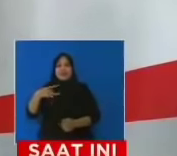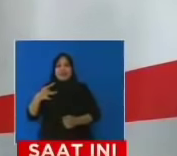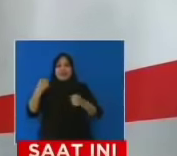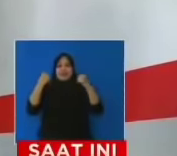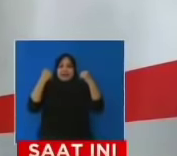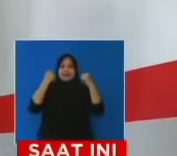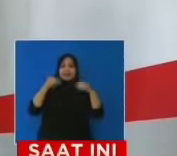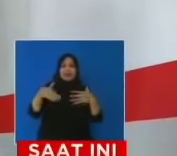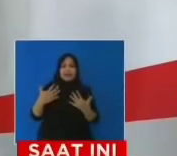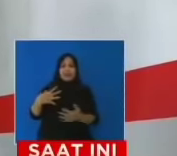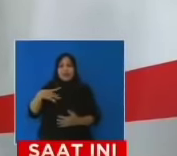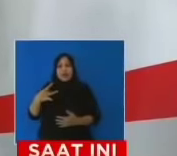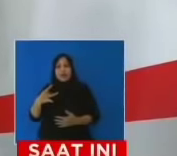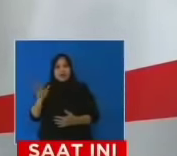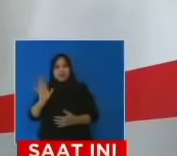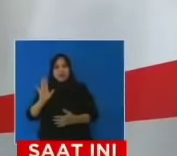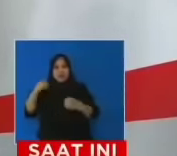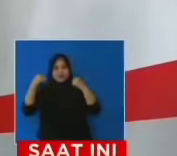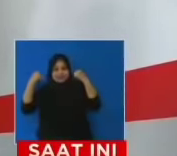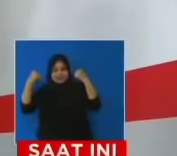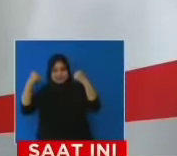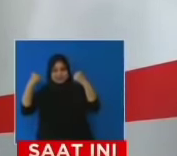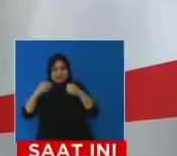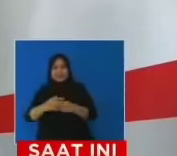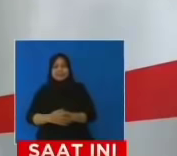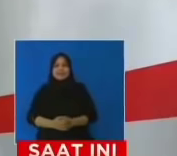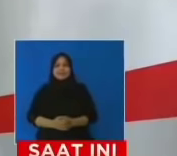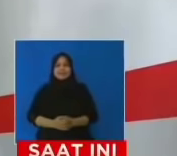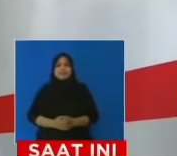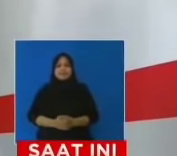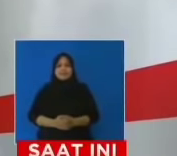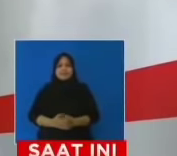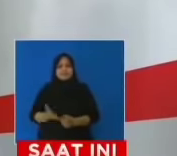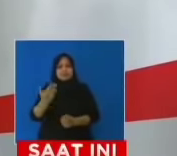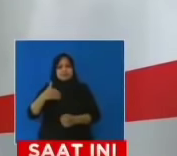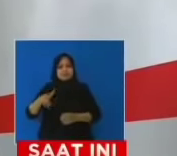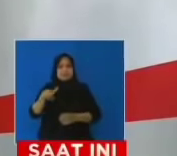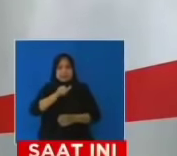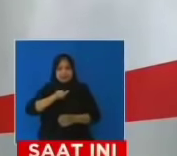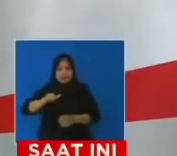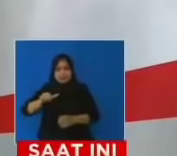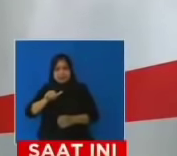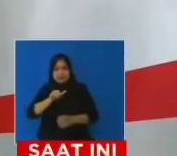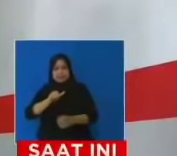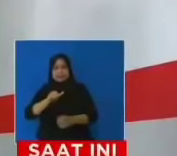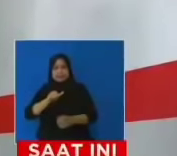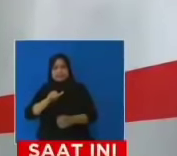maupun non-medis, untuk secara bersinergi